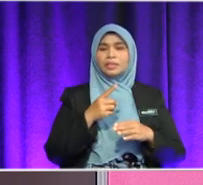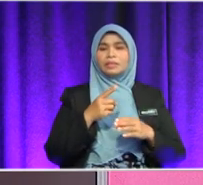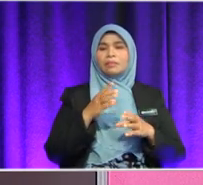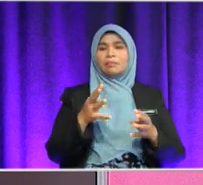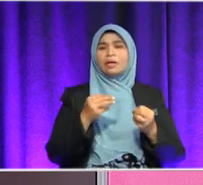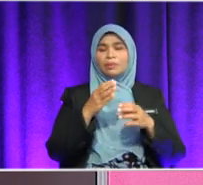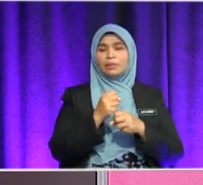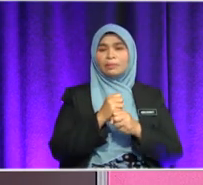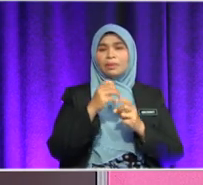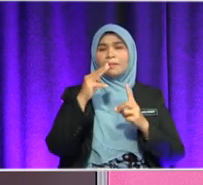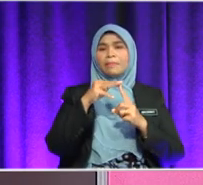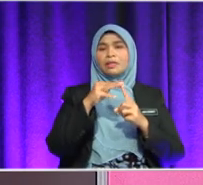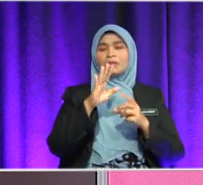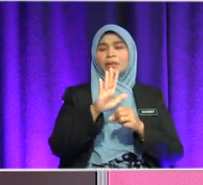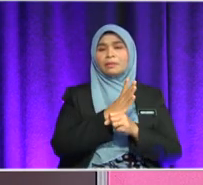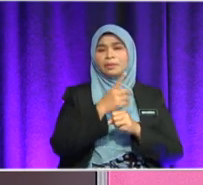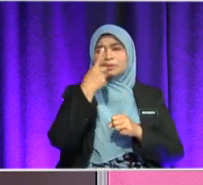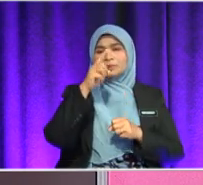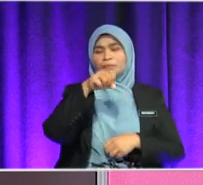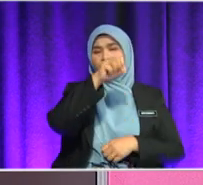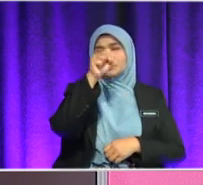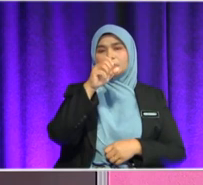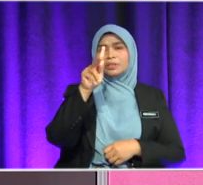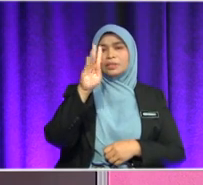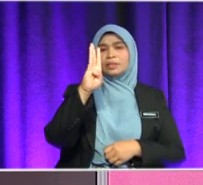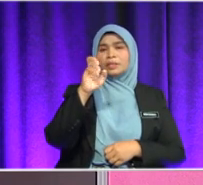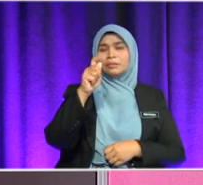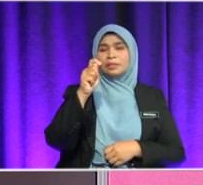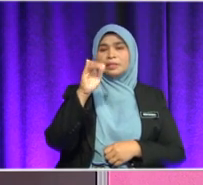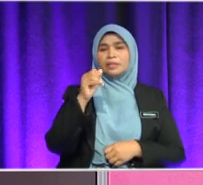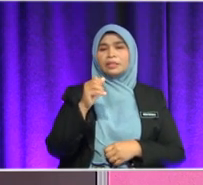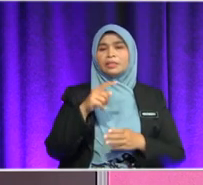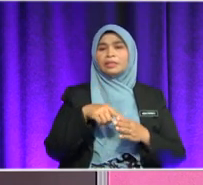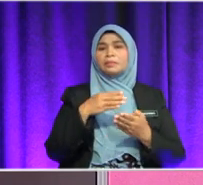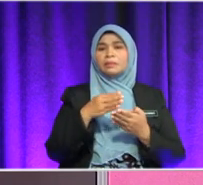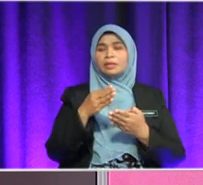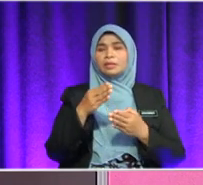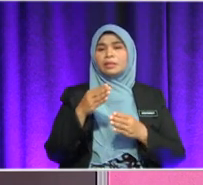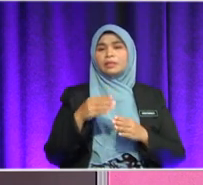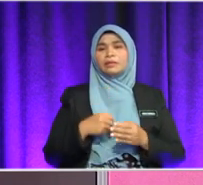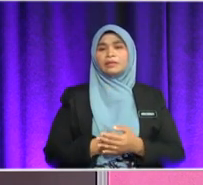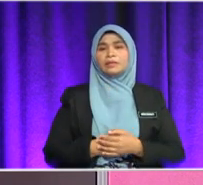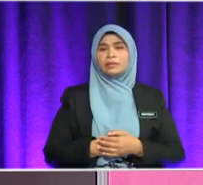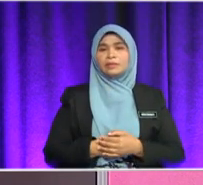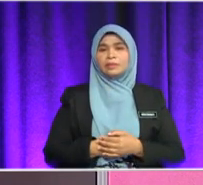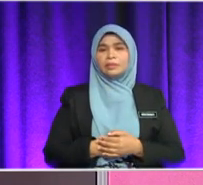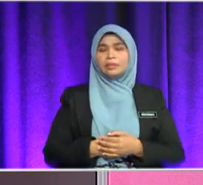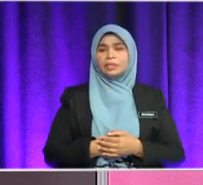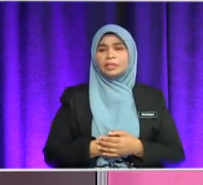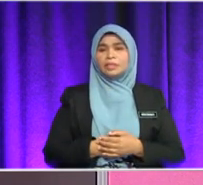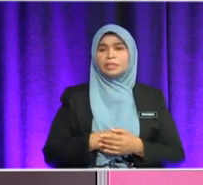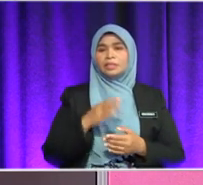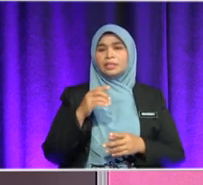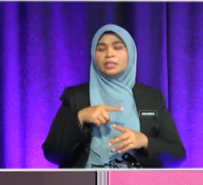markah penuh bagi soalan hebat yang dikemukakan sebagaimana yang disebutkan atau jawab oleh